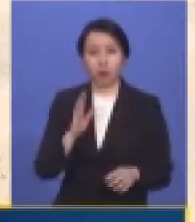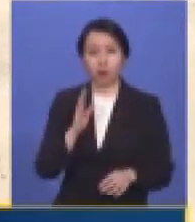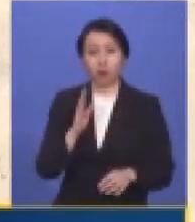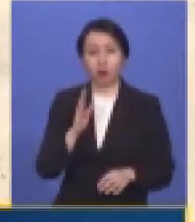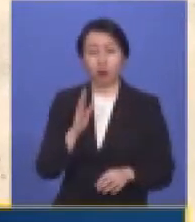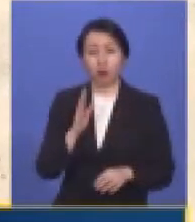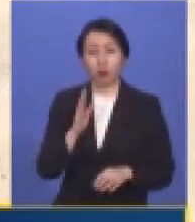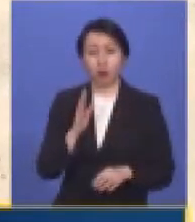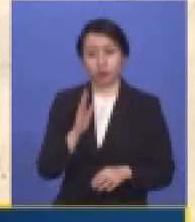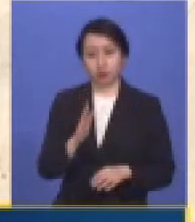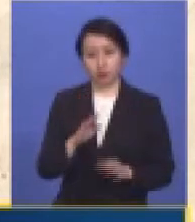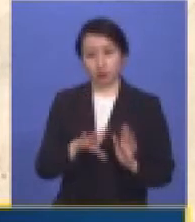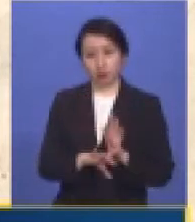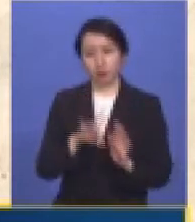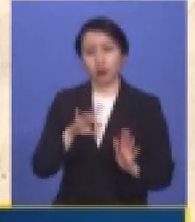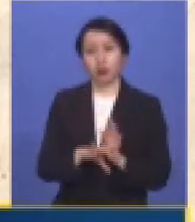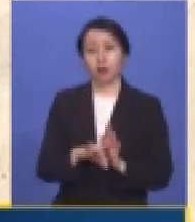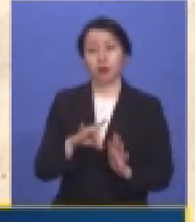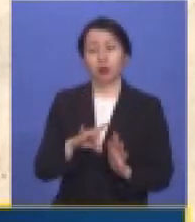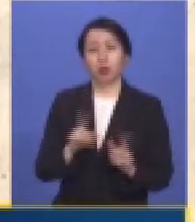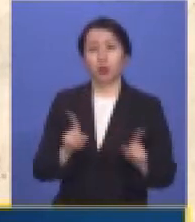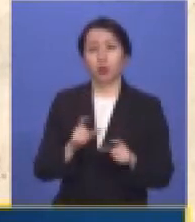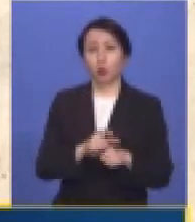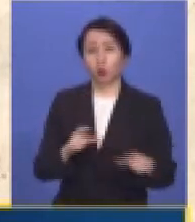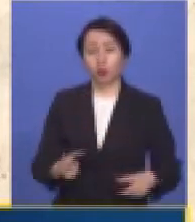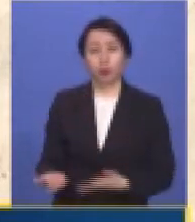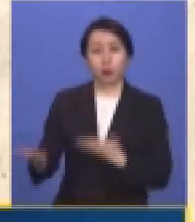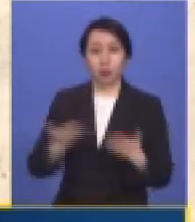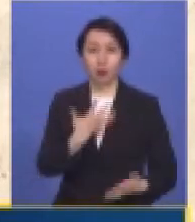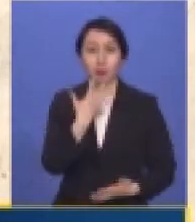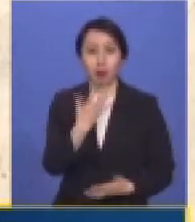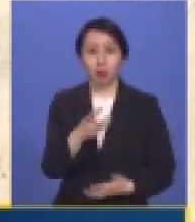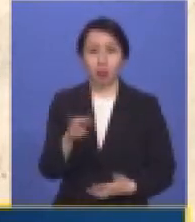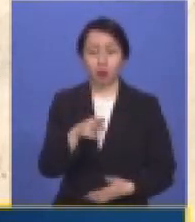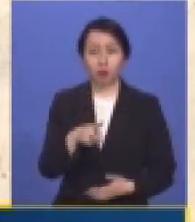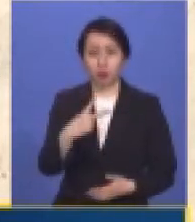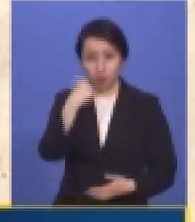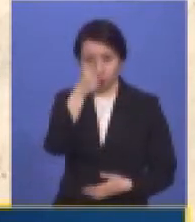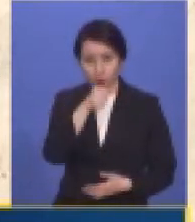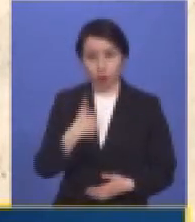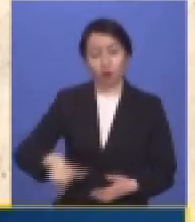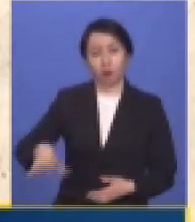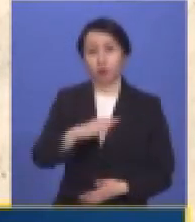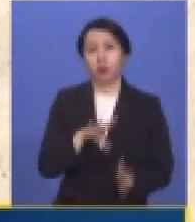к голосованию, чтобы люди пришли 5 июня 2022 года все на избирательные участки.